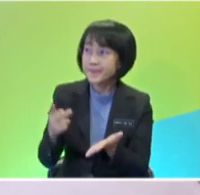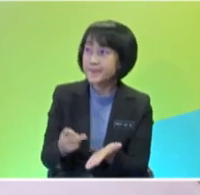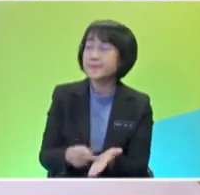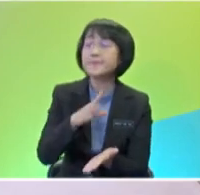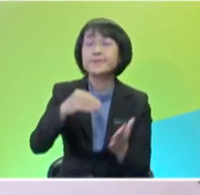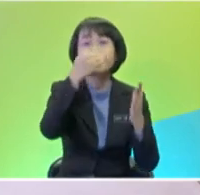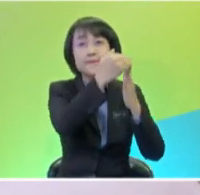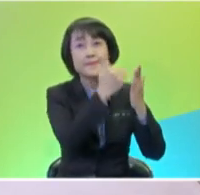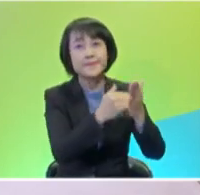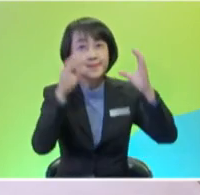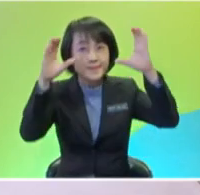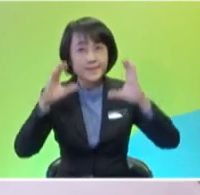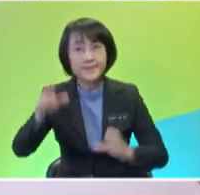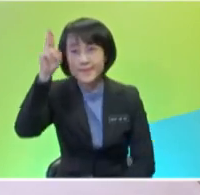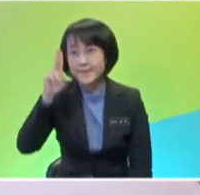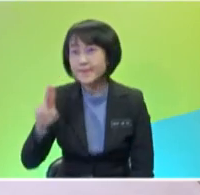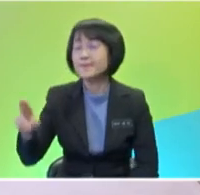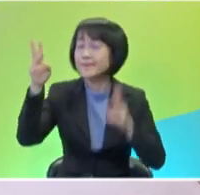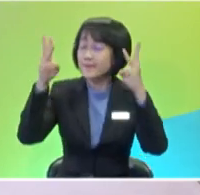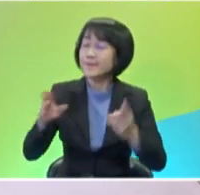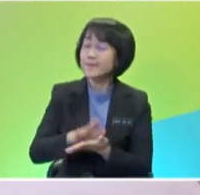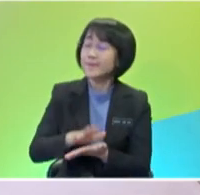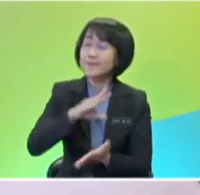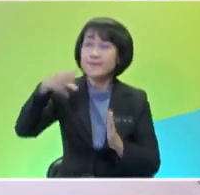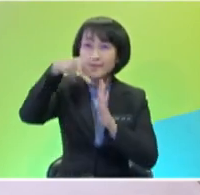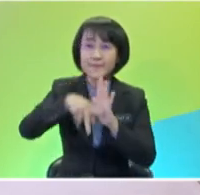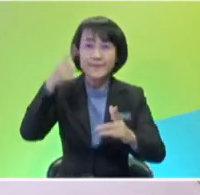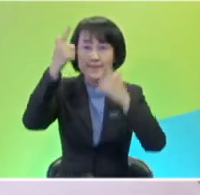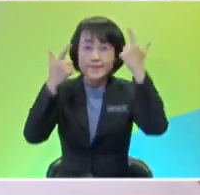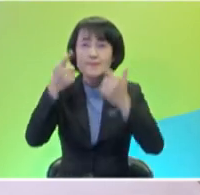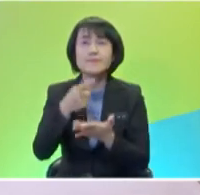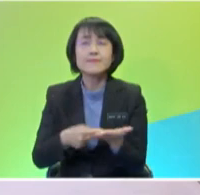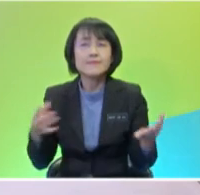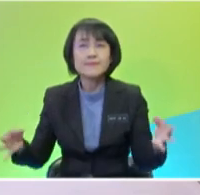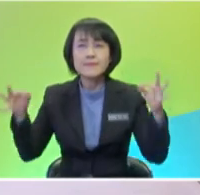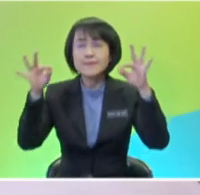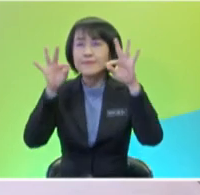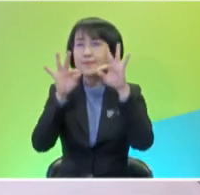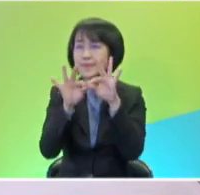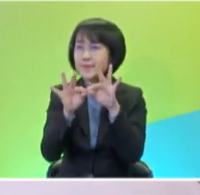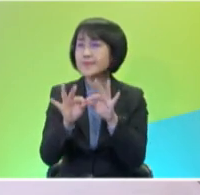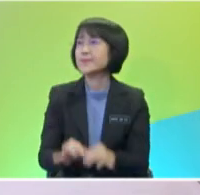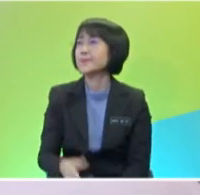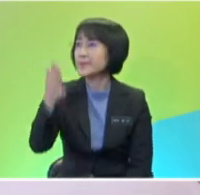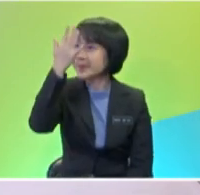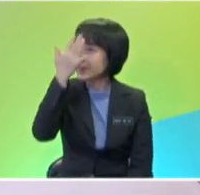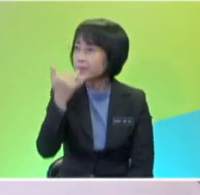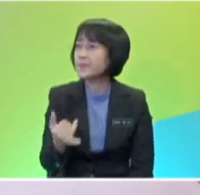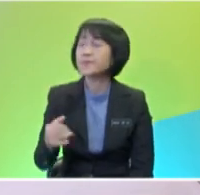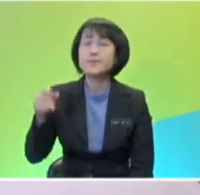menyenangkan cara menghormati warga sekolah dan pelaut dan Apa pentingnya Kenapa perlu kenal dan